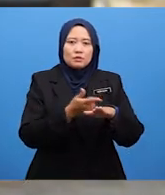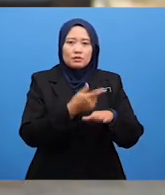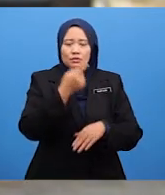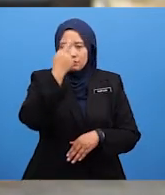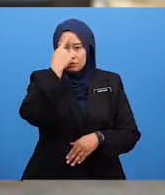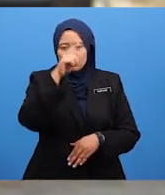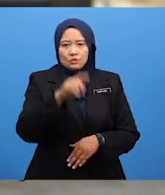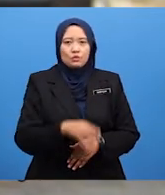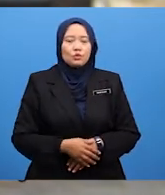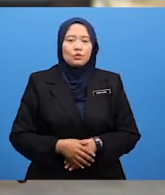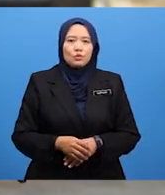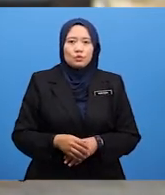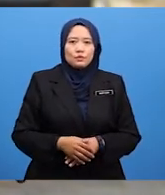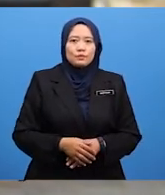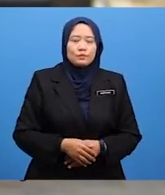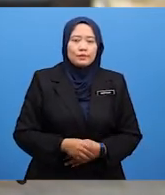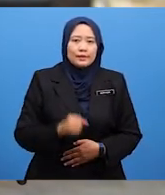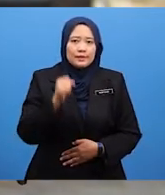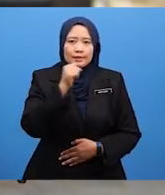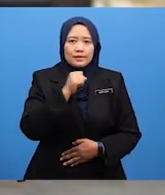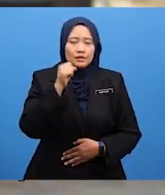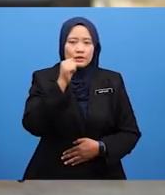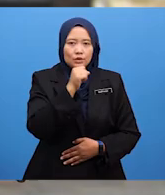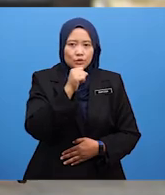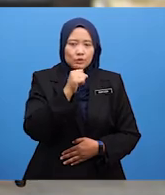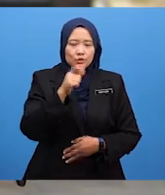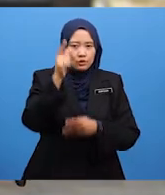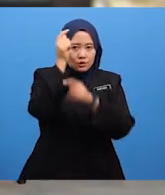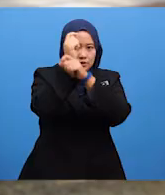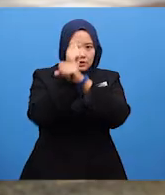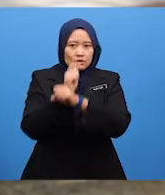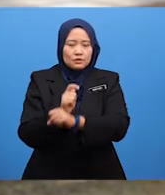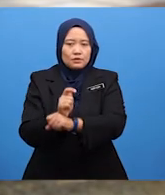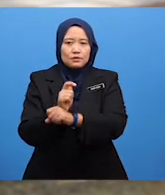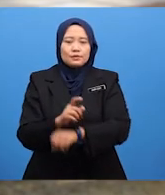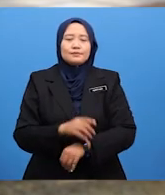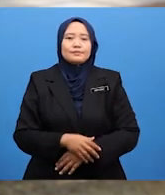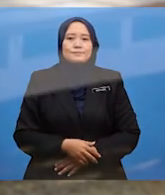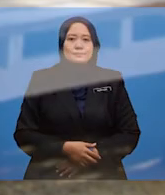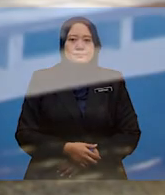Saya akan memainkan lagu Chan Mali Chan dalam nada C major.